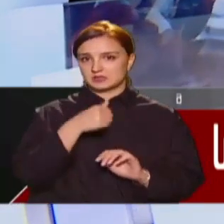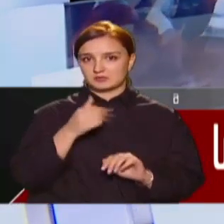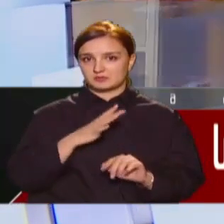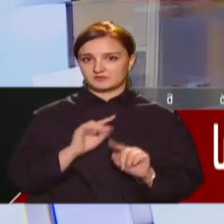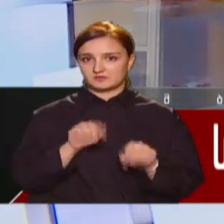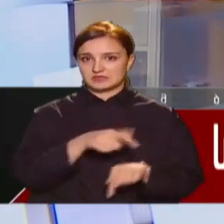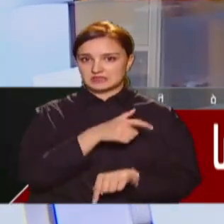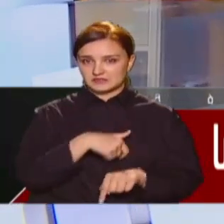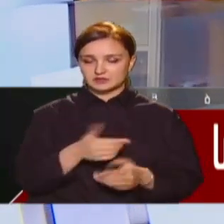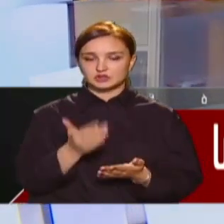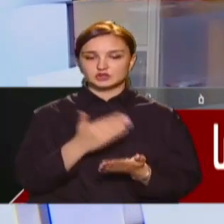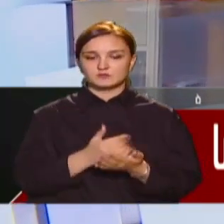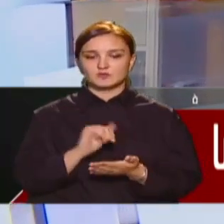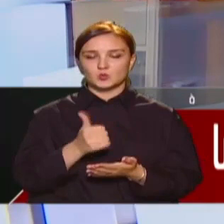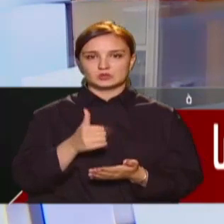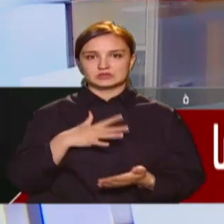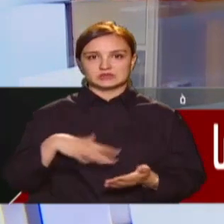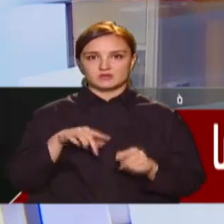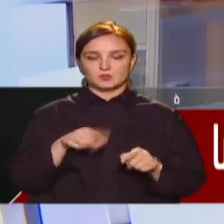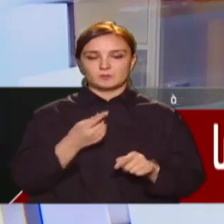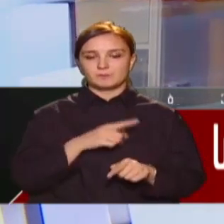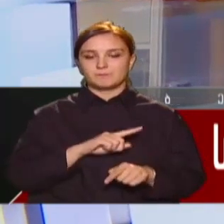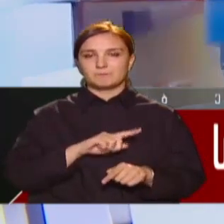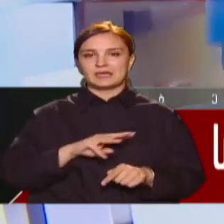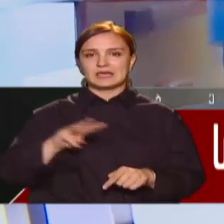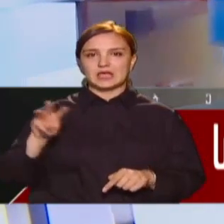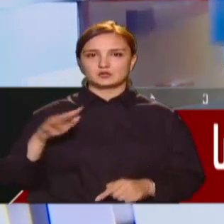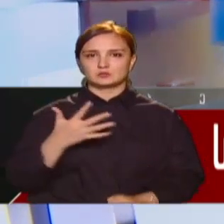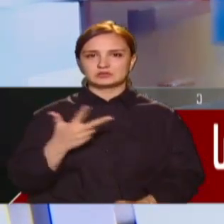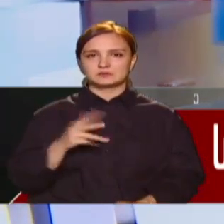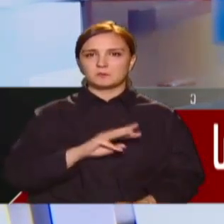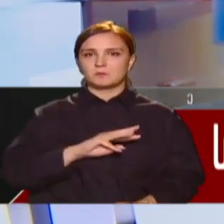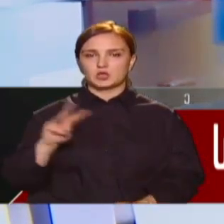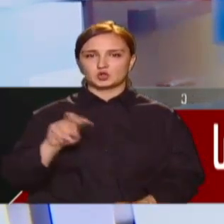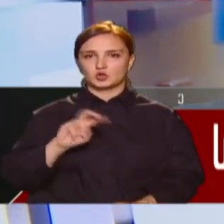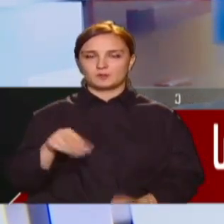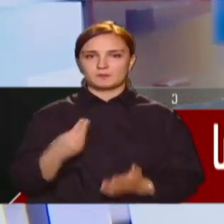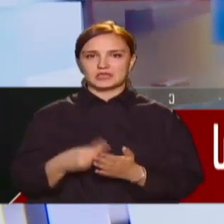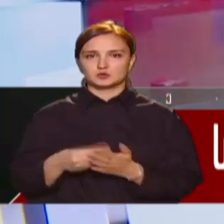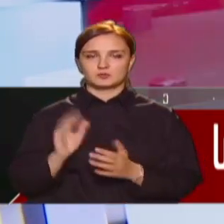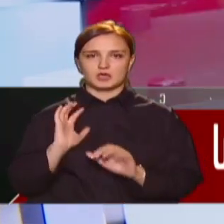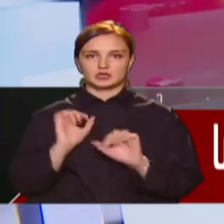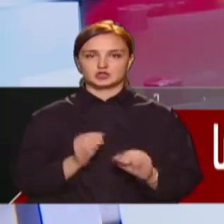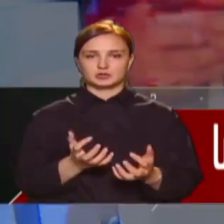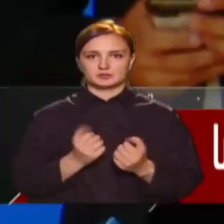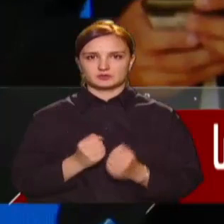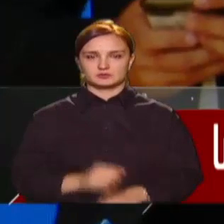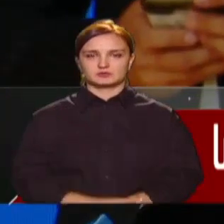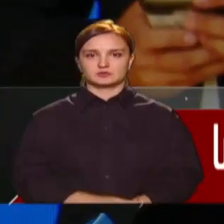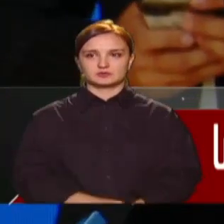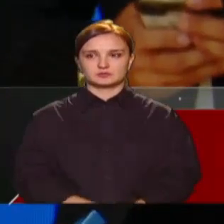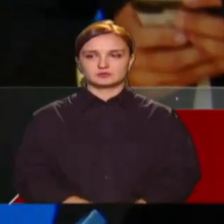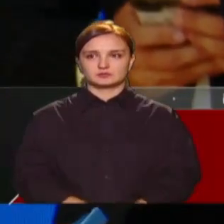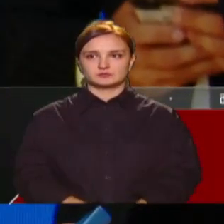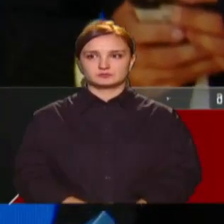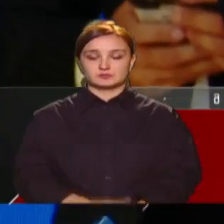და მას შემდეგ, როგორც ბენეფიციარმა, მილიარდ 53 მილიონი დოლარის ფინანსური მხარდაჭერა მიიღო. Პირველ რიგში